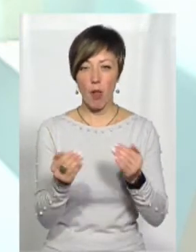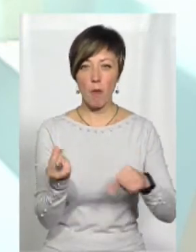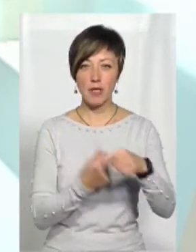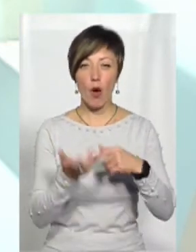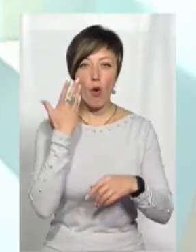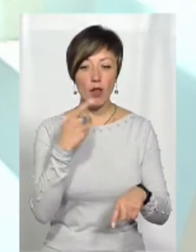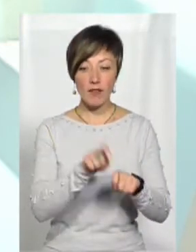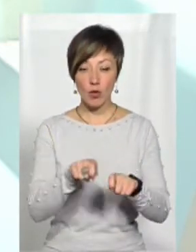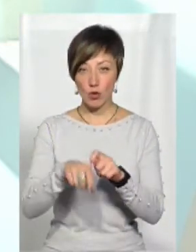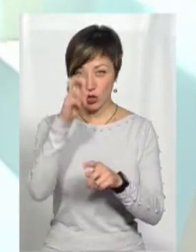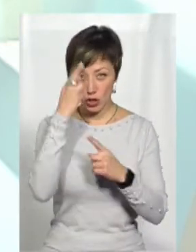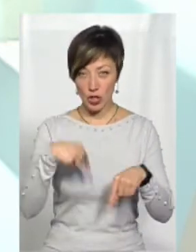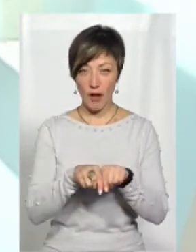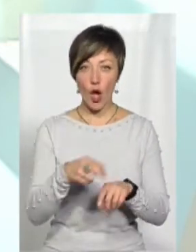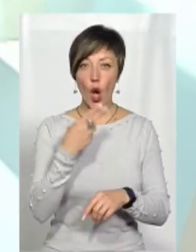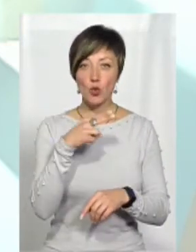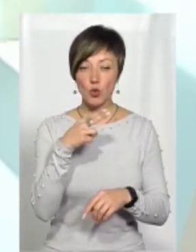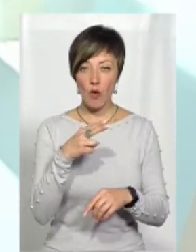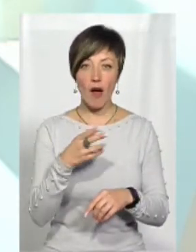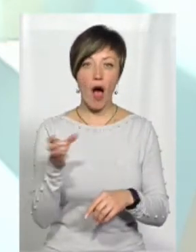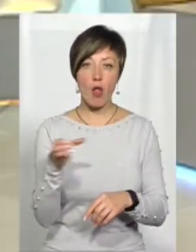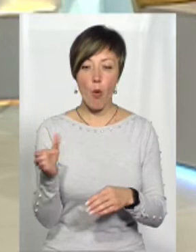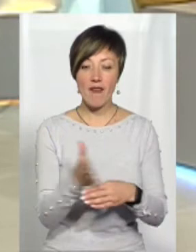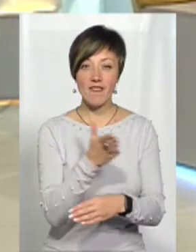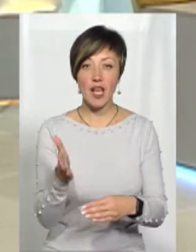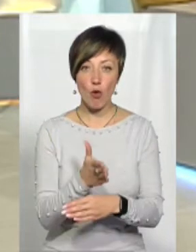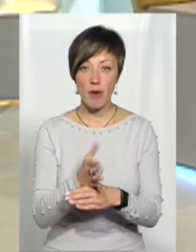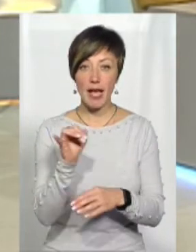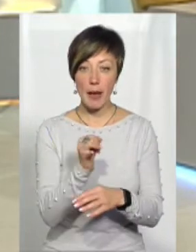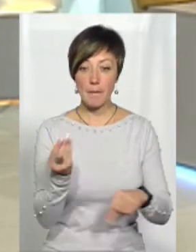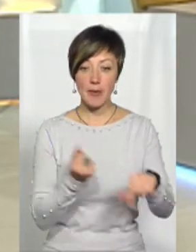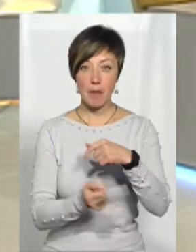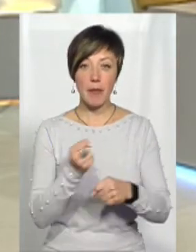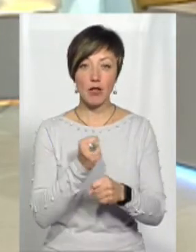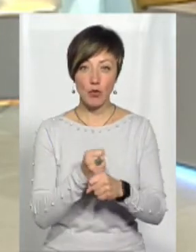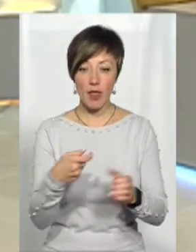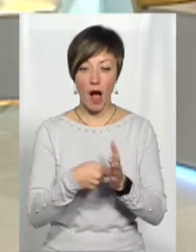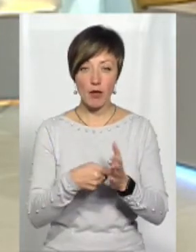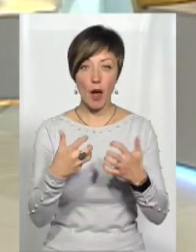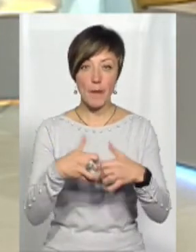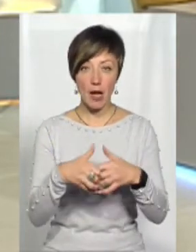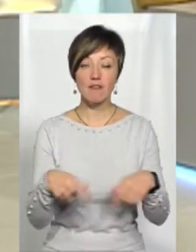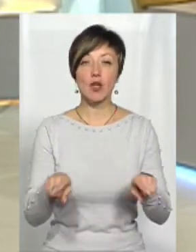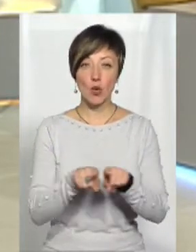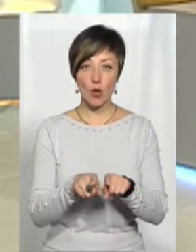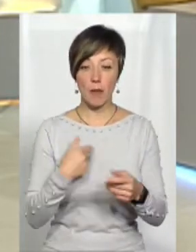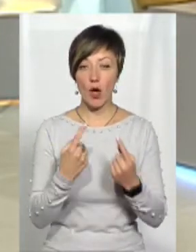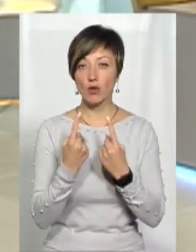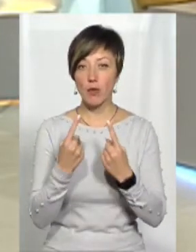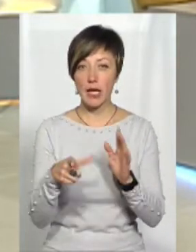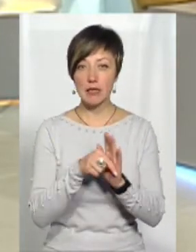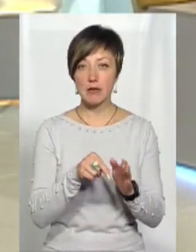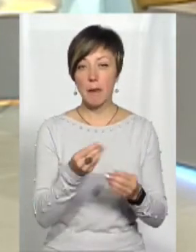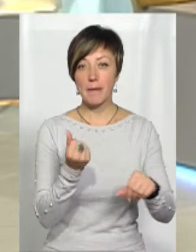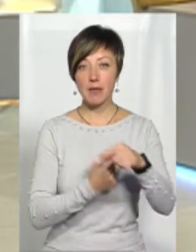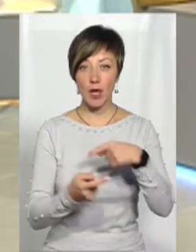на контролі в держави тютюнові алкогольні вироби і підприємці працюють на касових апаратах, то все одно, от ми розмовляли з